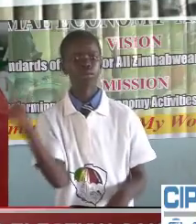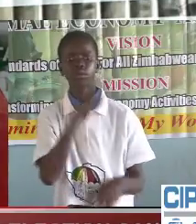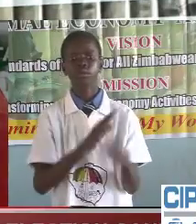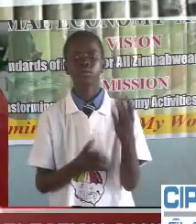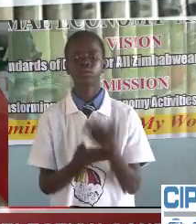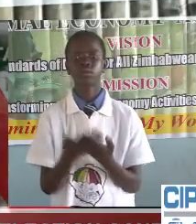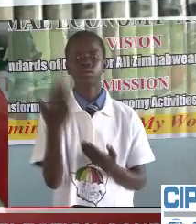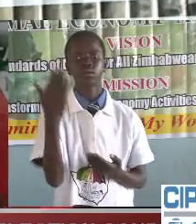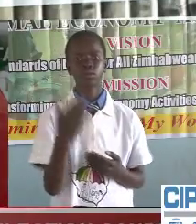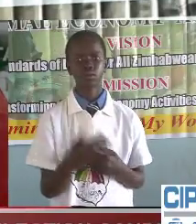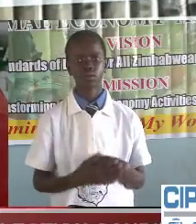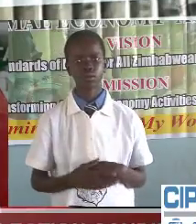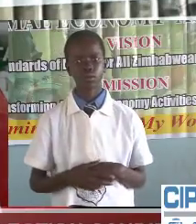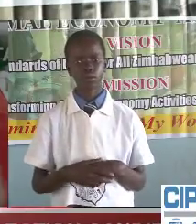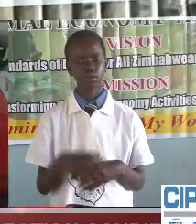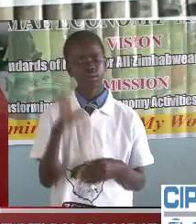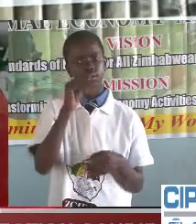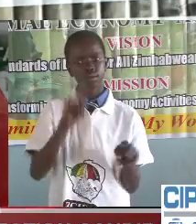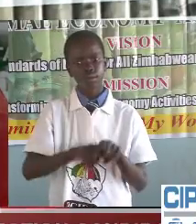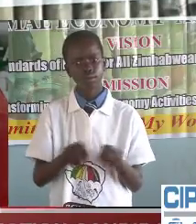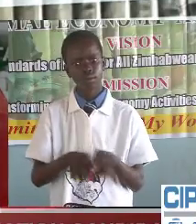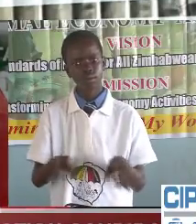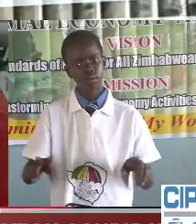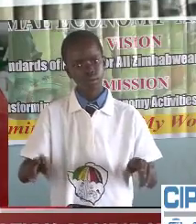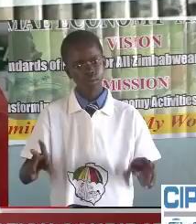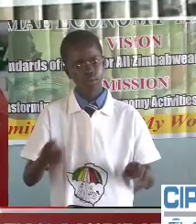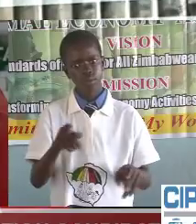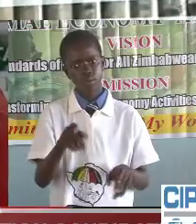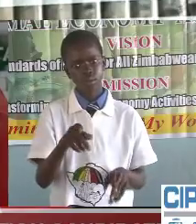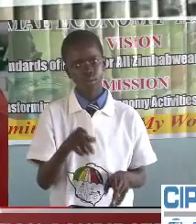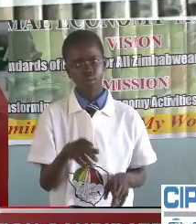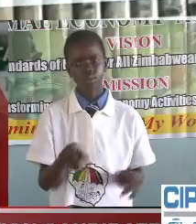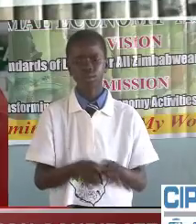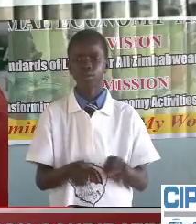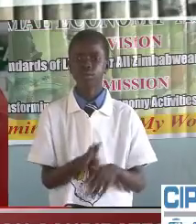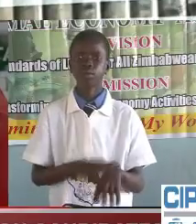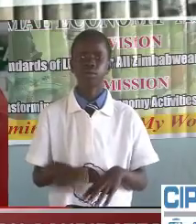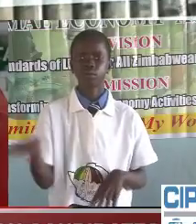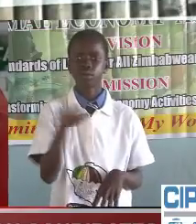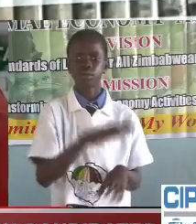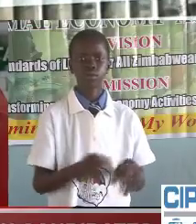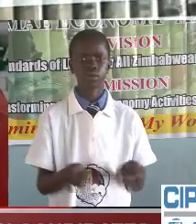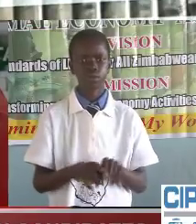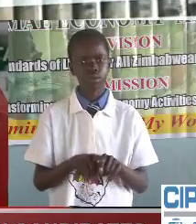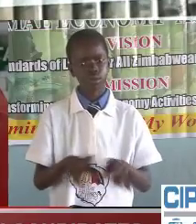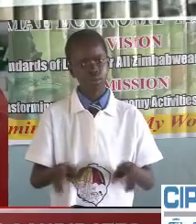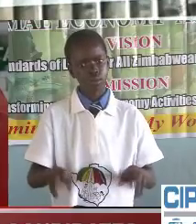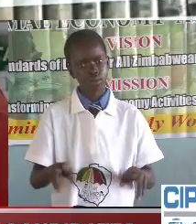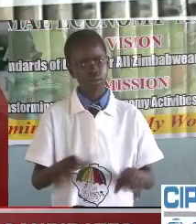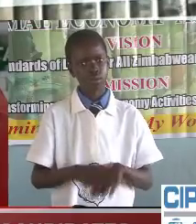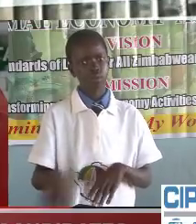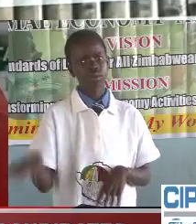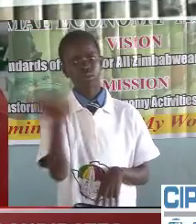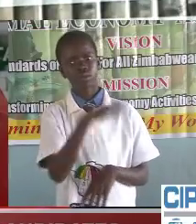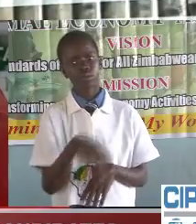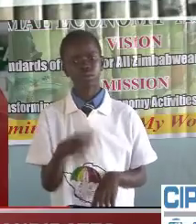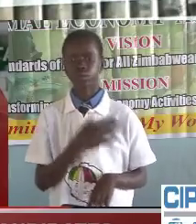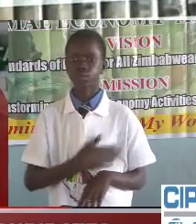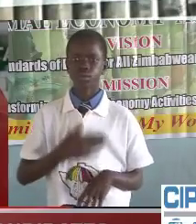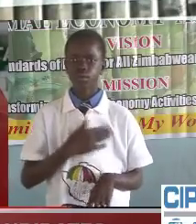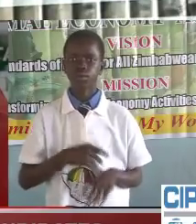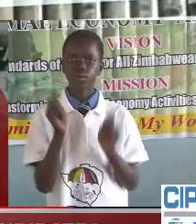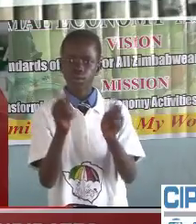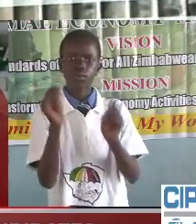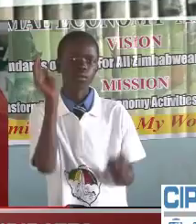kudai, matomi mapatapata. Saka isusu vemapatapata tiri kuti tiri kuda